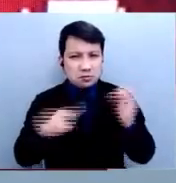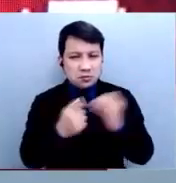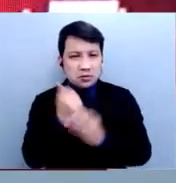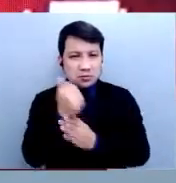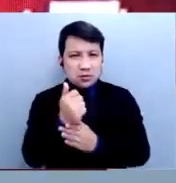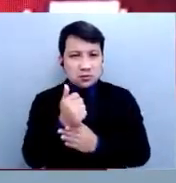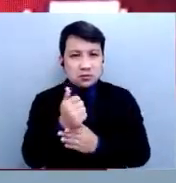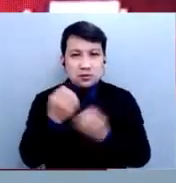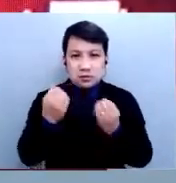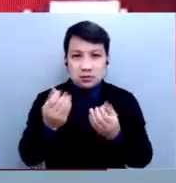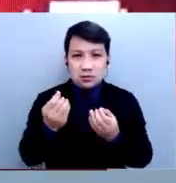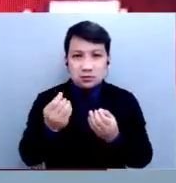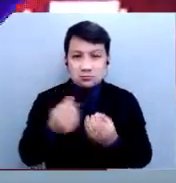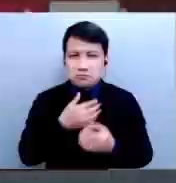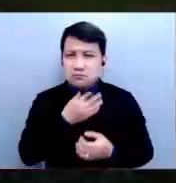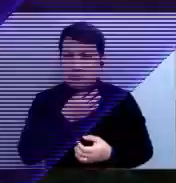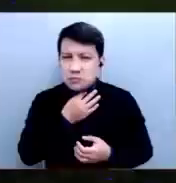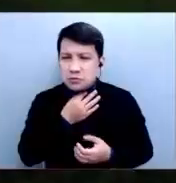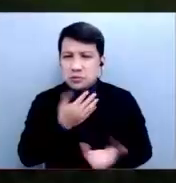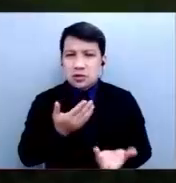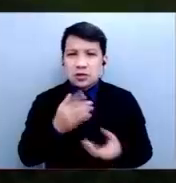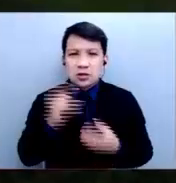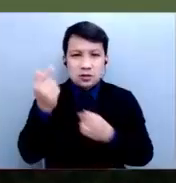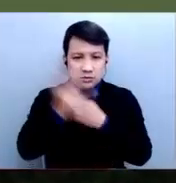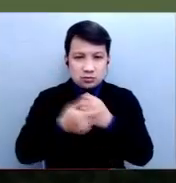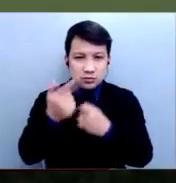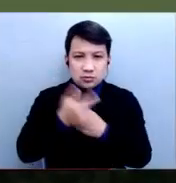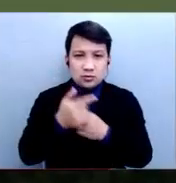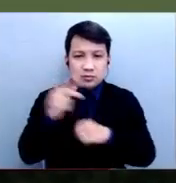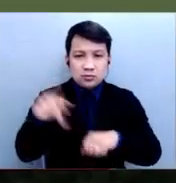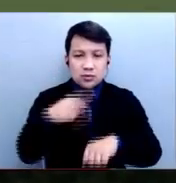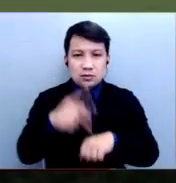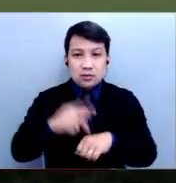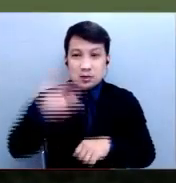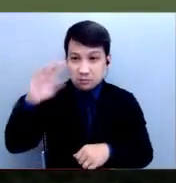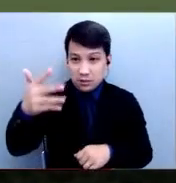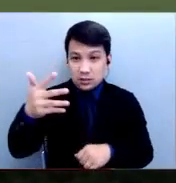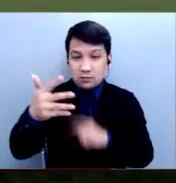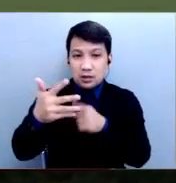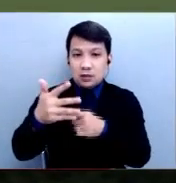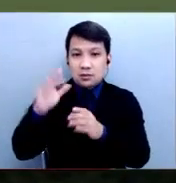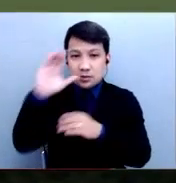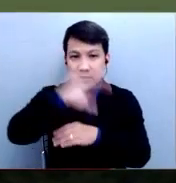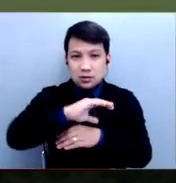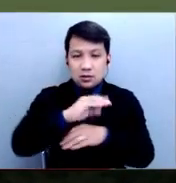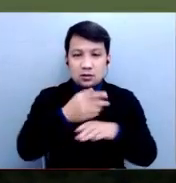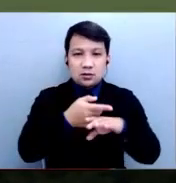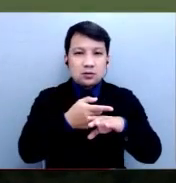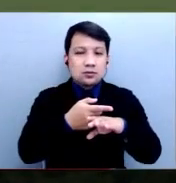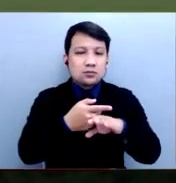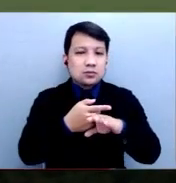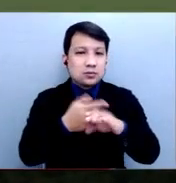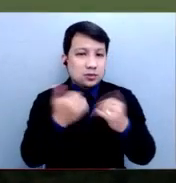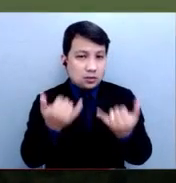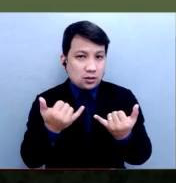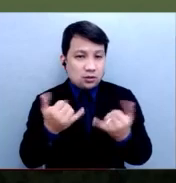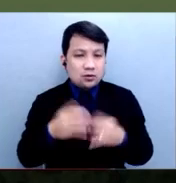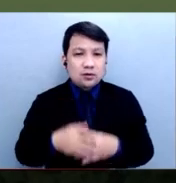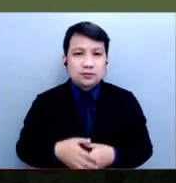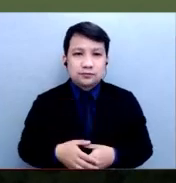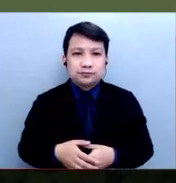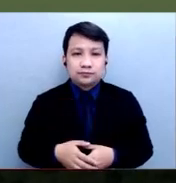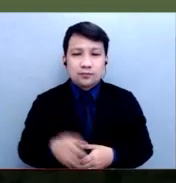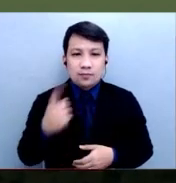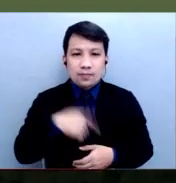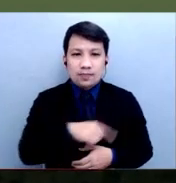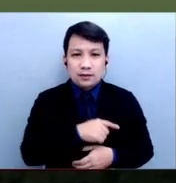Mukhang marami ang na-curious. Sa Google Philippines, panglima po sa trending searches ang nuclear power plant ngayong araw. Mayroon niyang